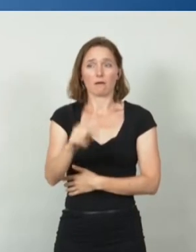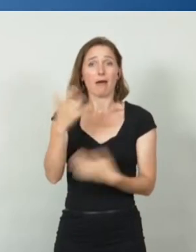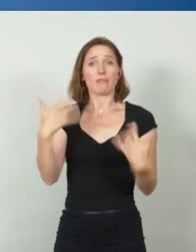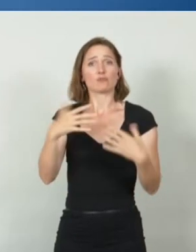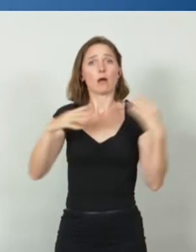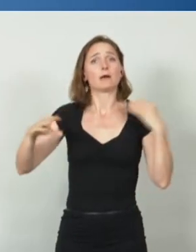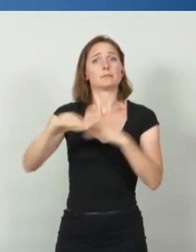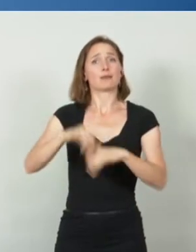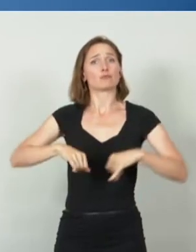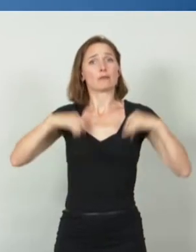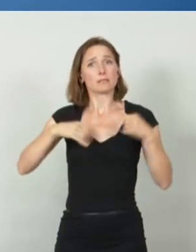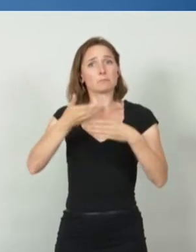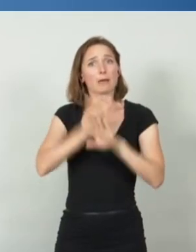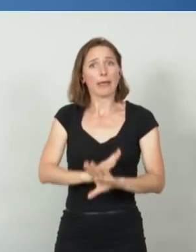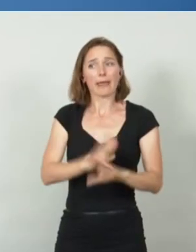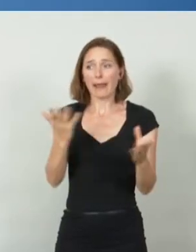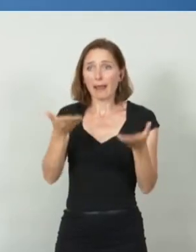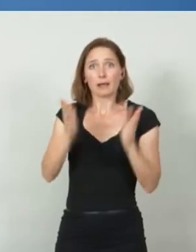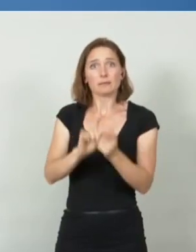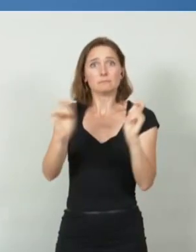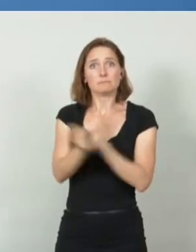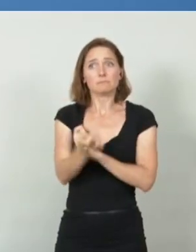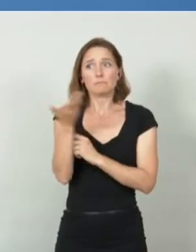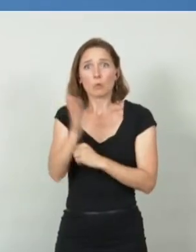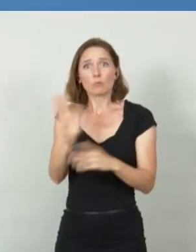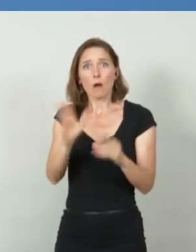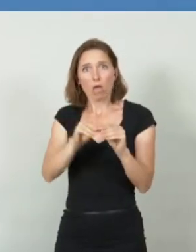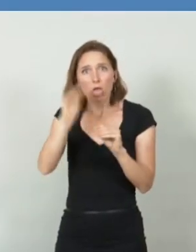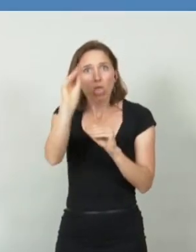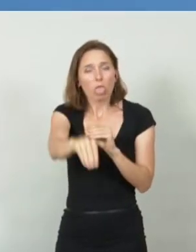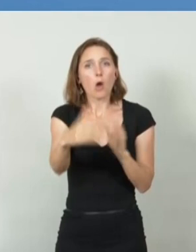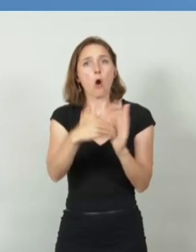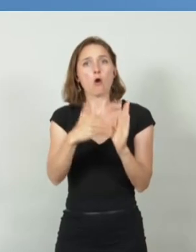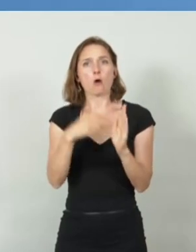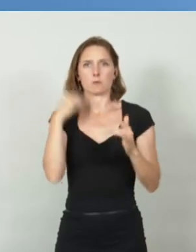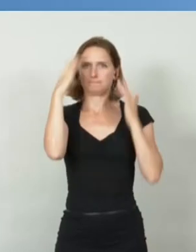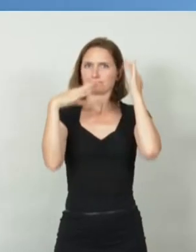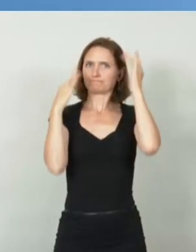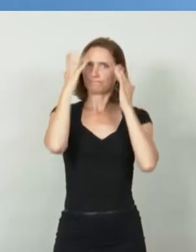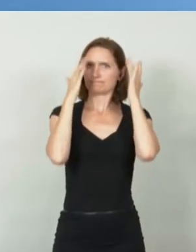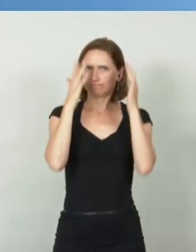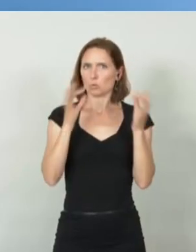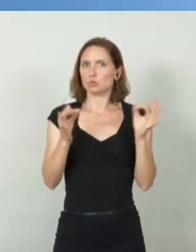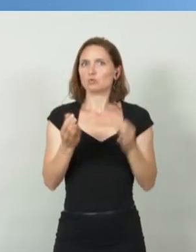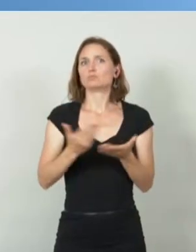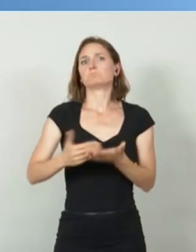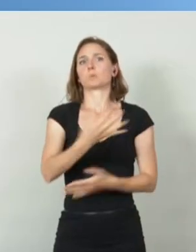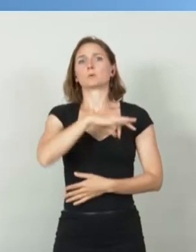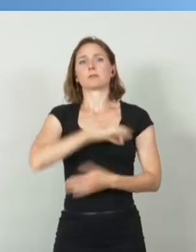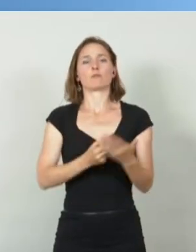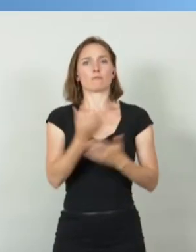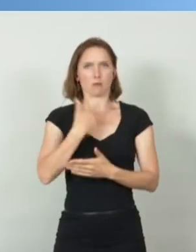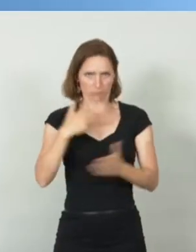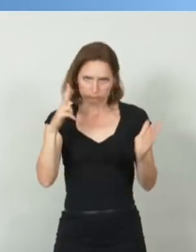et cette DM en terrine qui est à nouveau reportée donc moi je m'en inquiète et donc malgré ces recettes nouvelles que j'approuve compte tenu du fait que cette